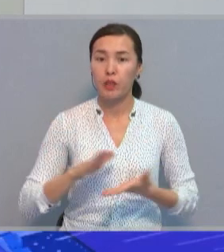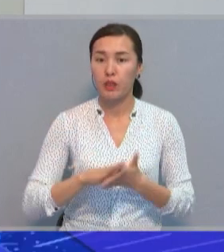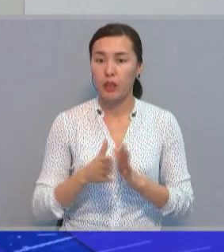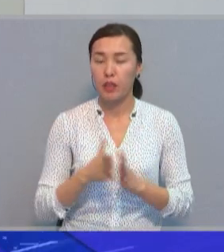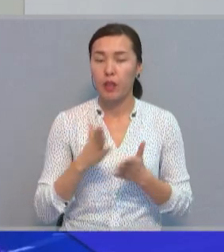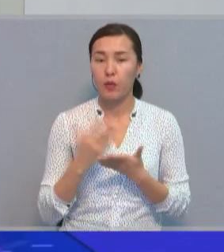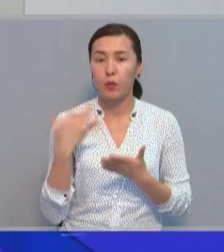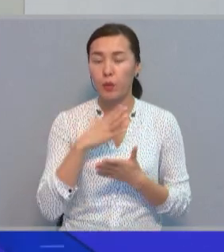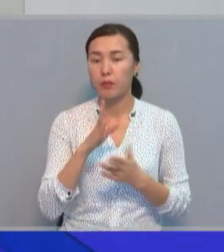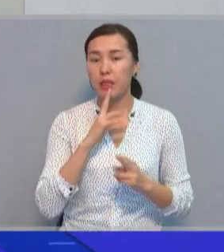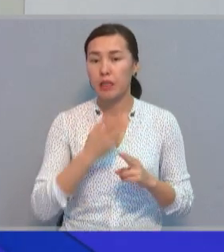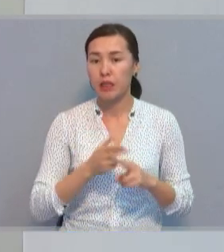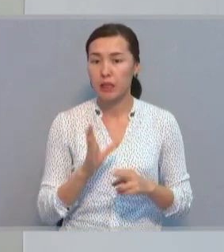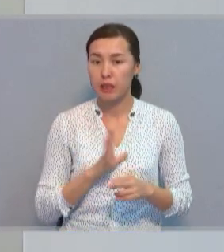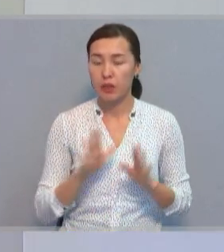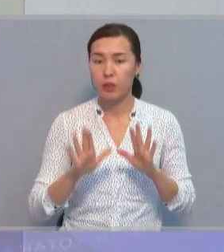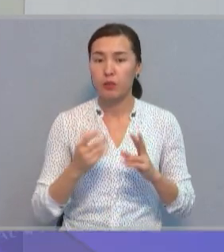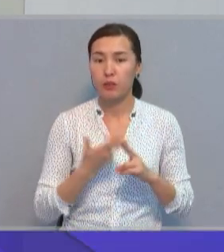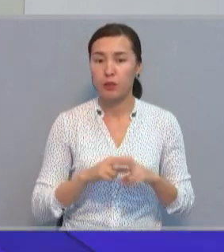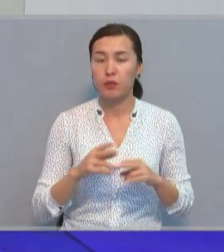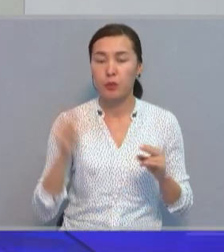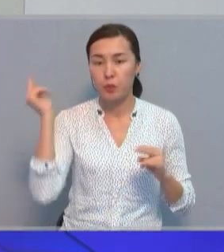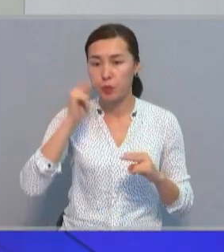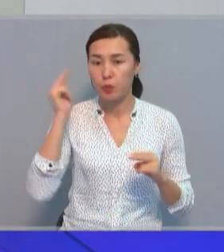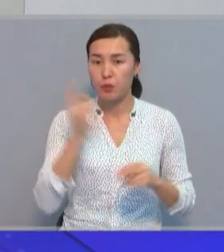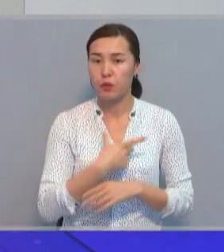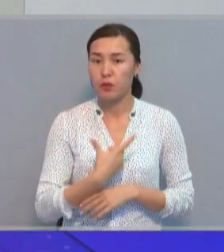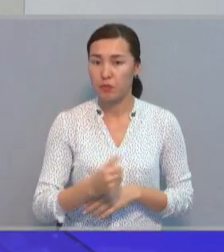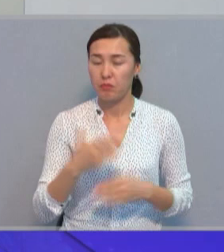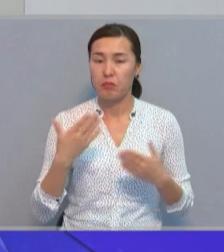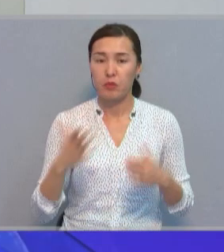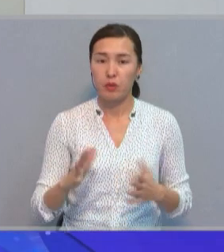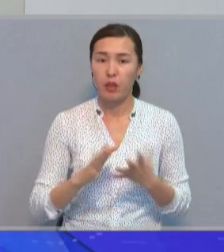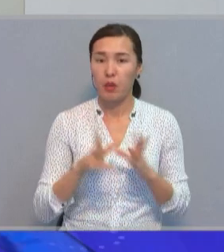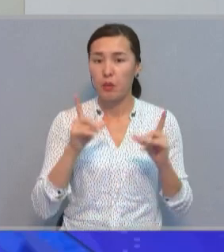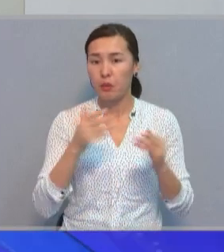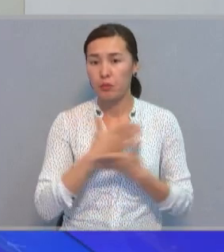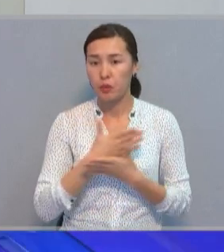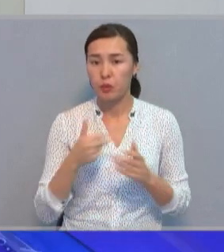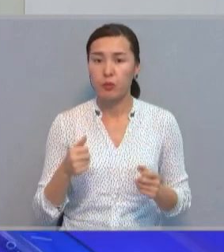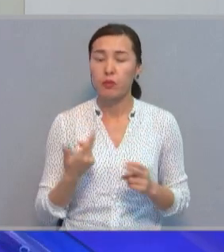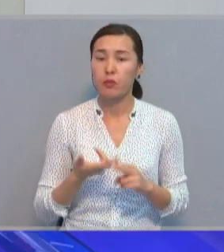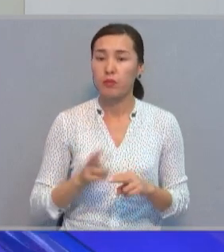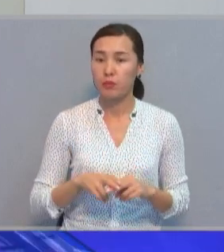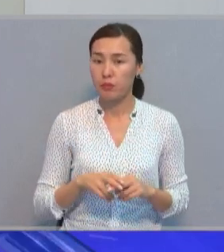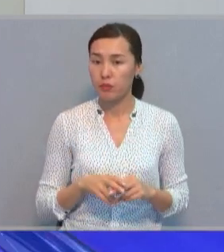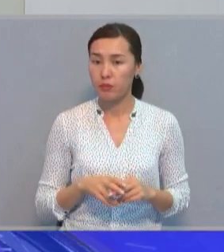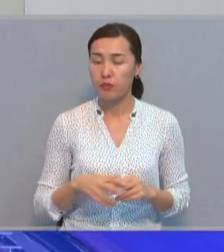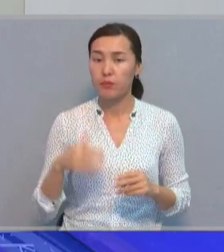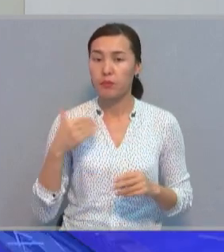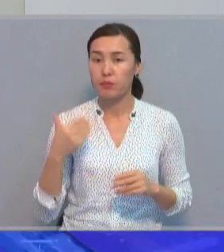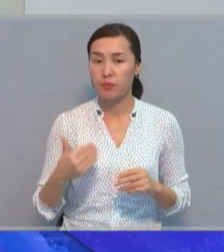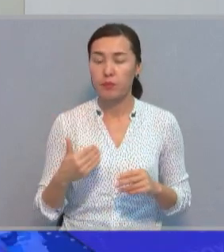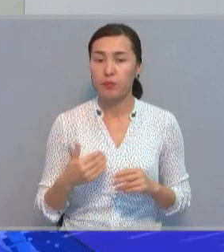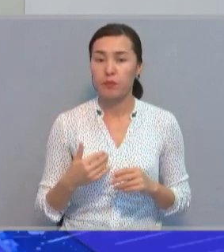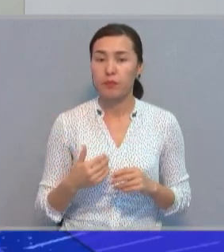бар. Көбісі қыздар болып кетті қазір. Тек қана сол әшейін оқу үшін, диплом алу үшін болып отыр. Ауылға барып атқан жағдайы жоқ. Сол үшін оларға